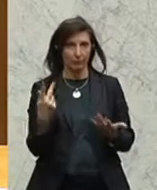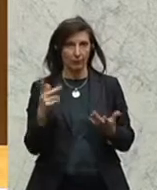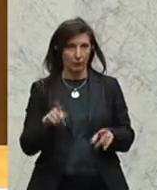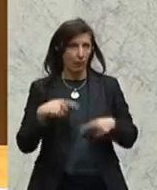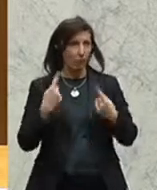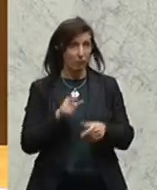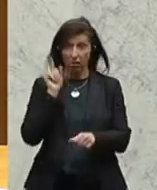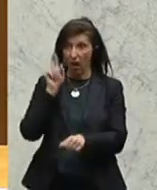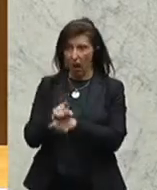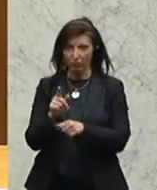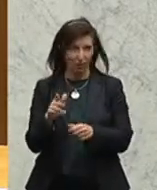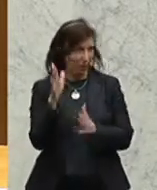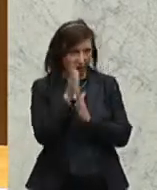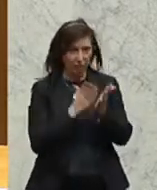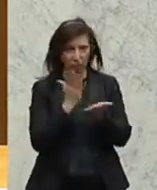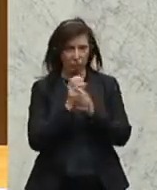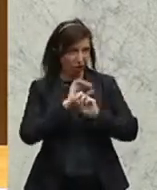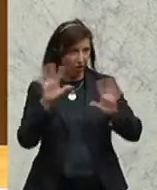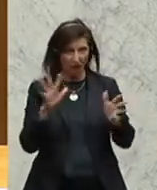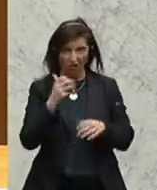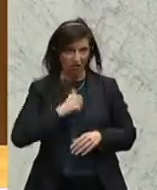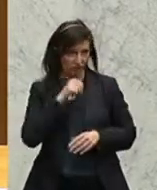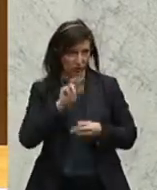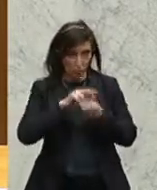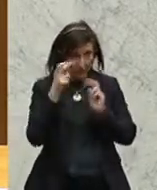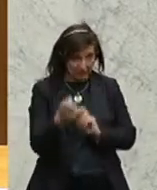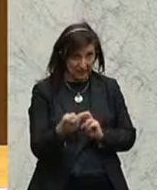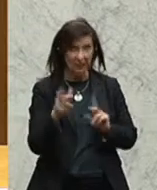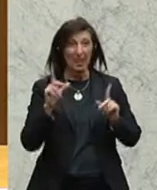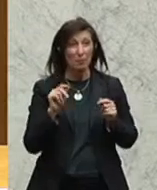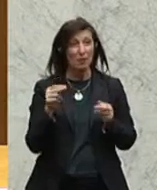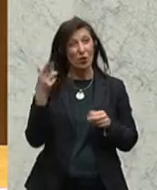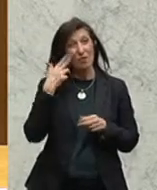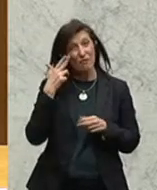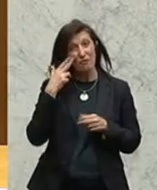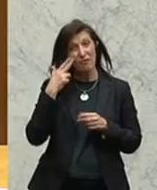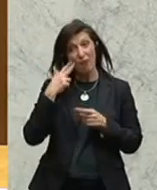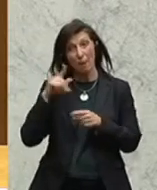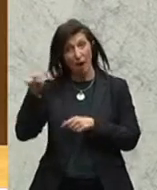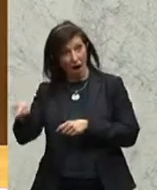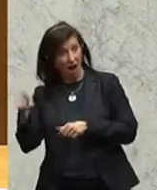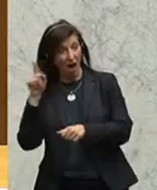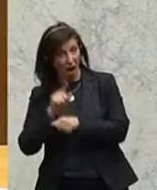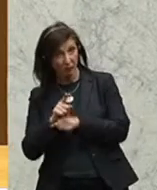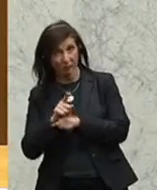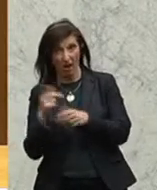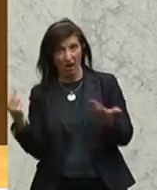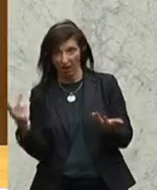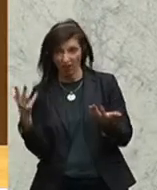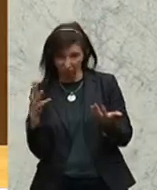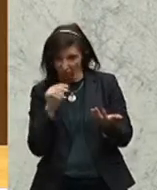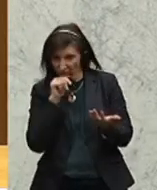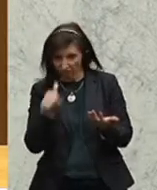nicht erfüllen konnten schon von vornherein, haben sie jene Firmen auch noch in Schieflage gebracht, die dadurch dann diese Aufträge nicht